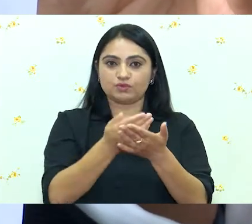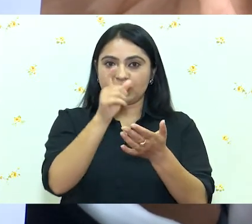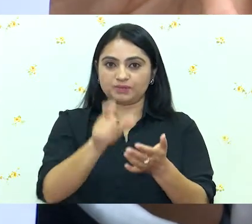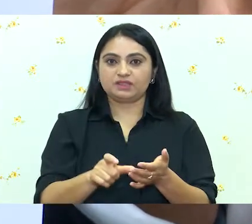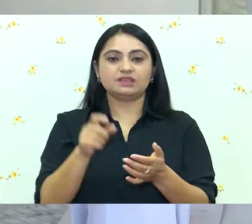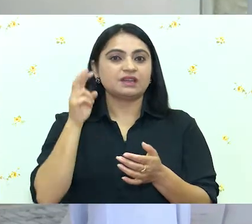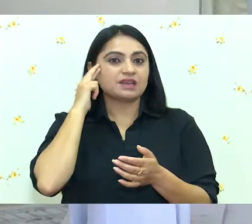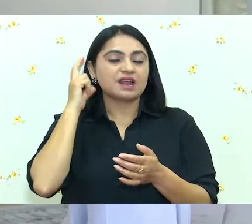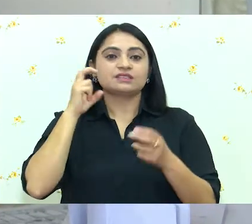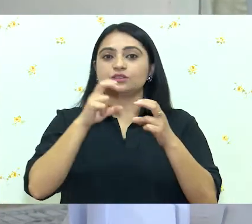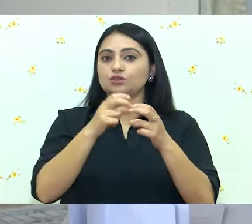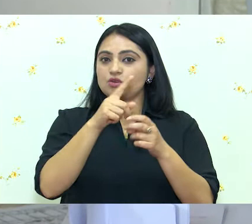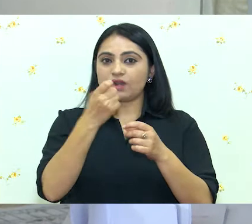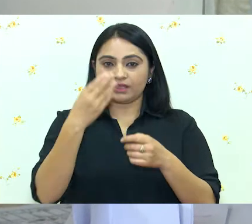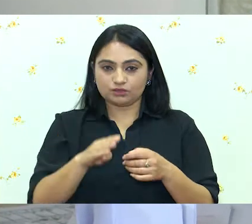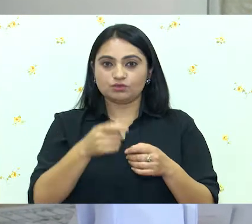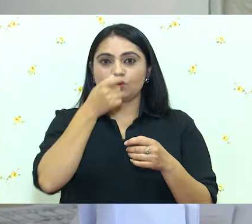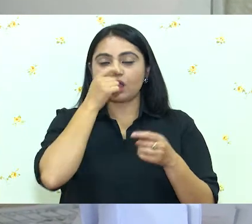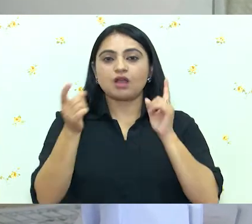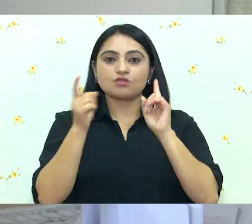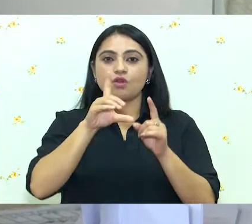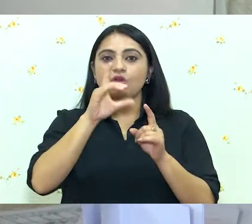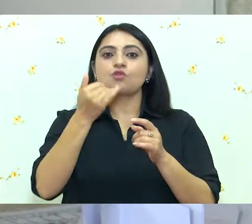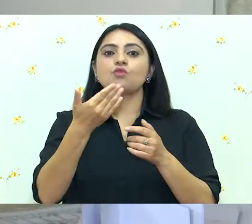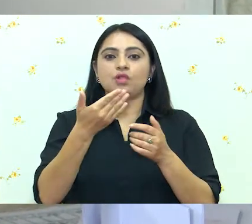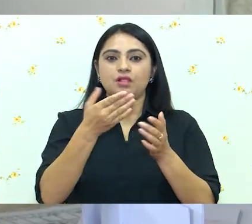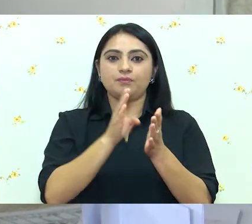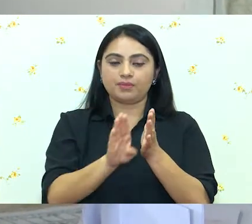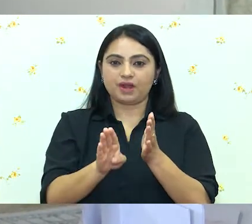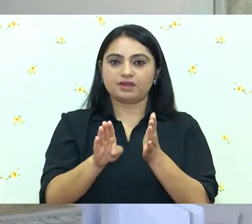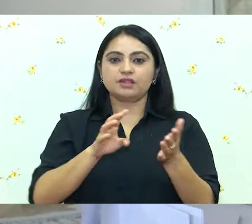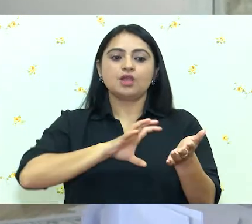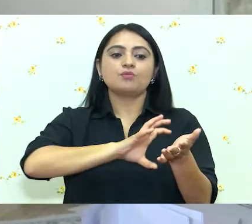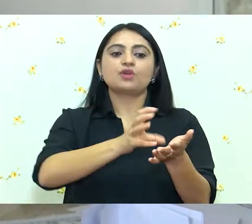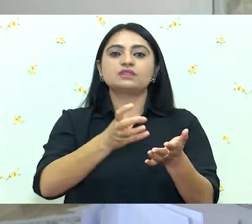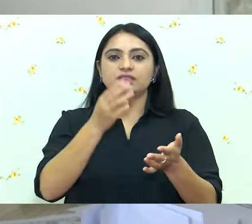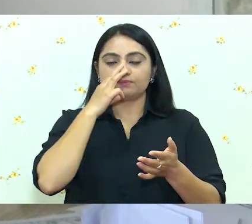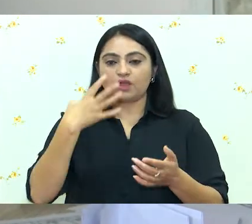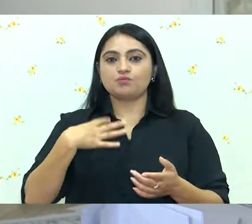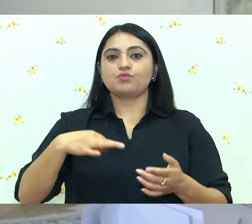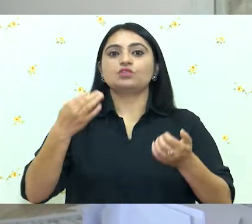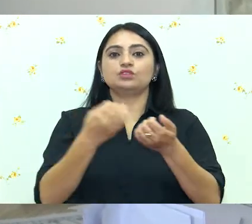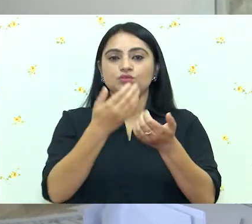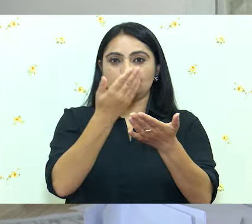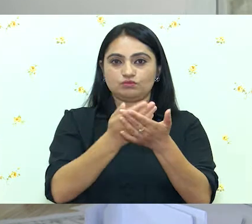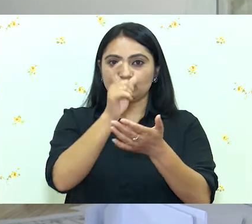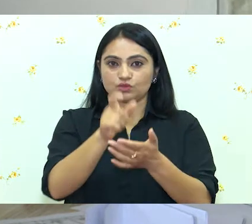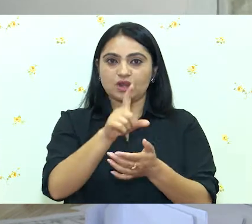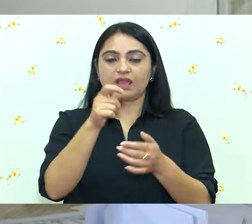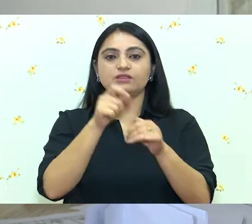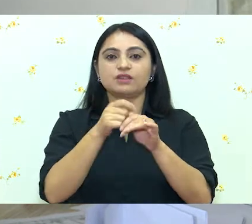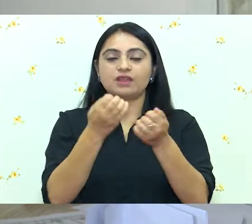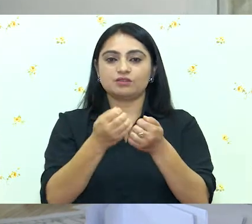दलको लागि थियो। गाउँ नगर टोलबाट प्रदेशमा प्रतिनिधित्व गर्ने उम्मेदवारको लागि चाहिँ तयार पारिएको